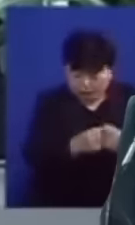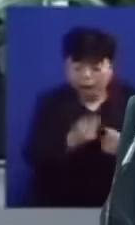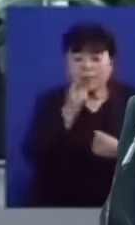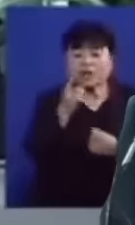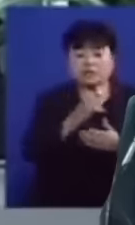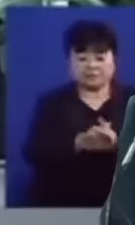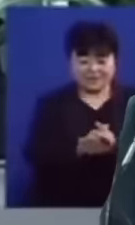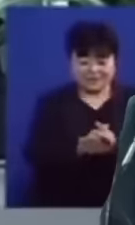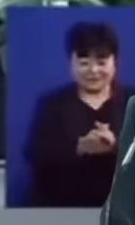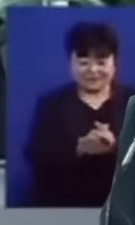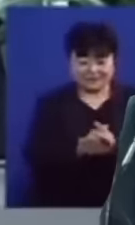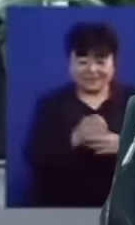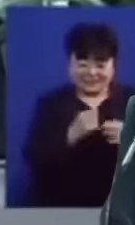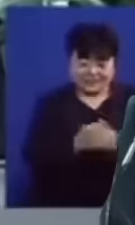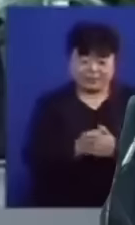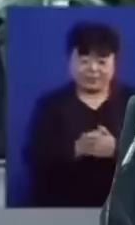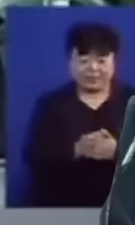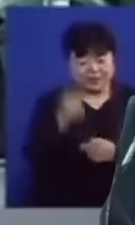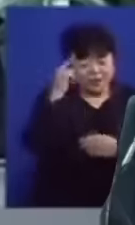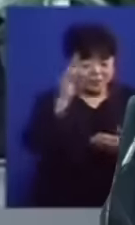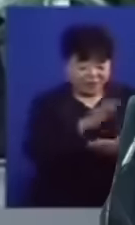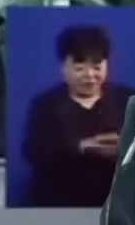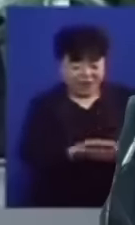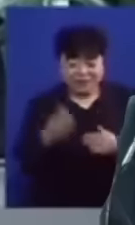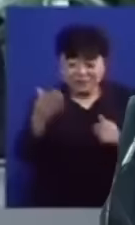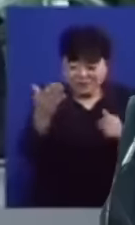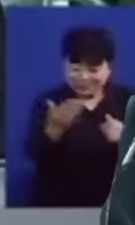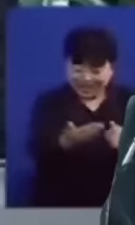말씀하기 때문인 것입니다. 그러므로 우리에게 평안을 주신다.